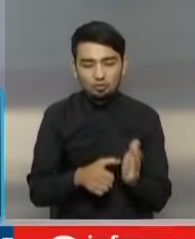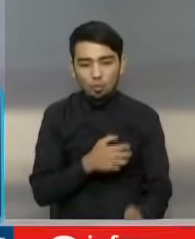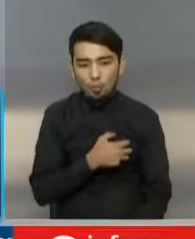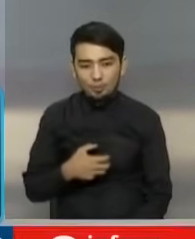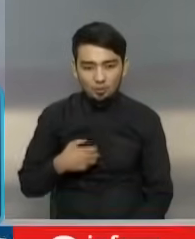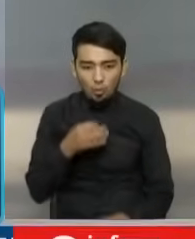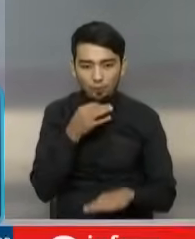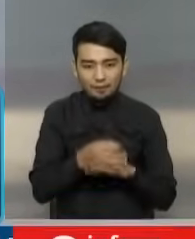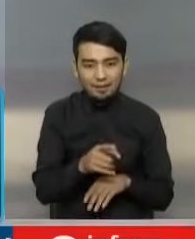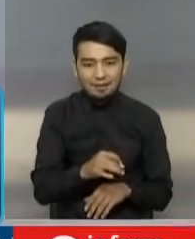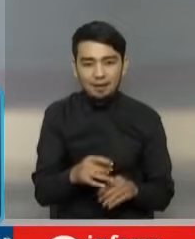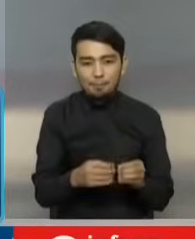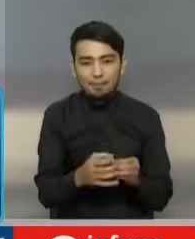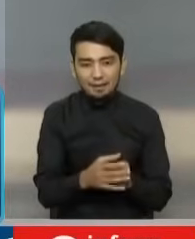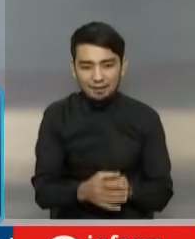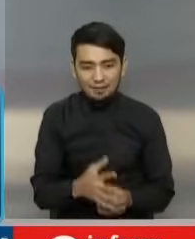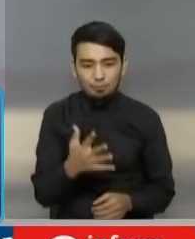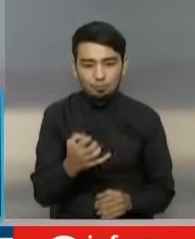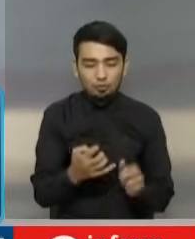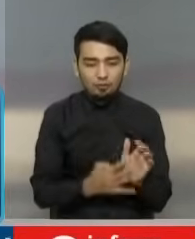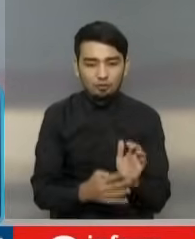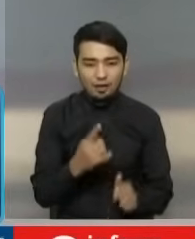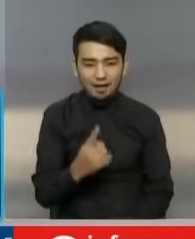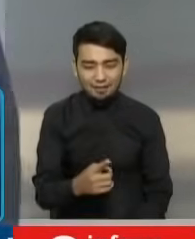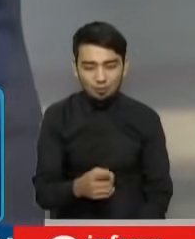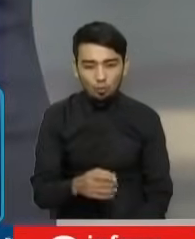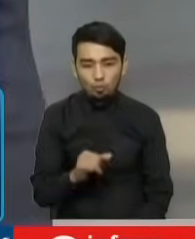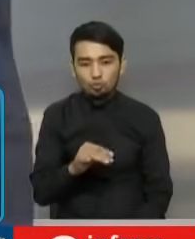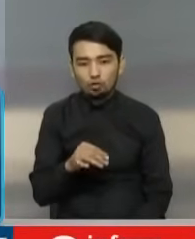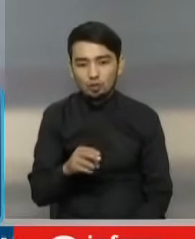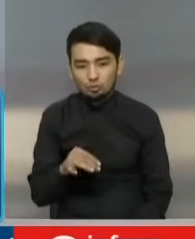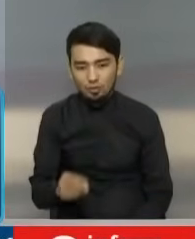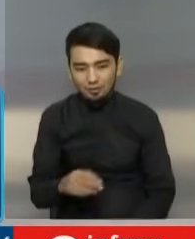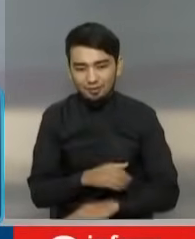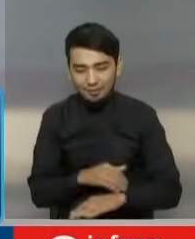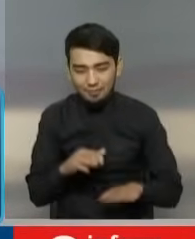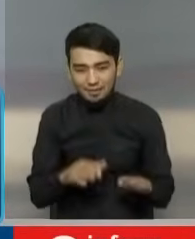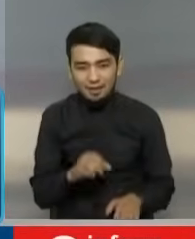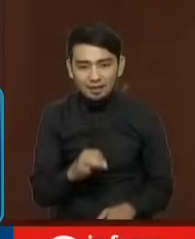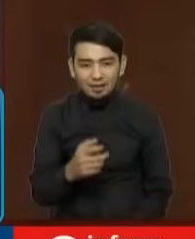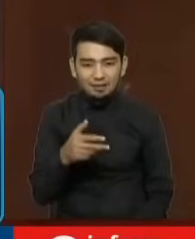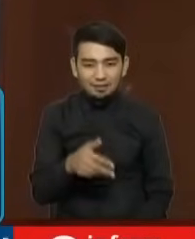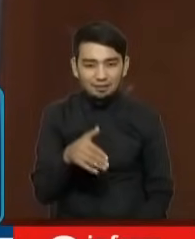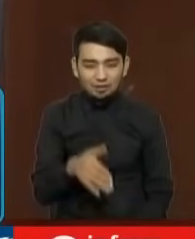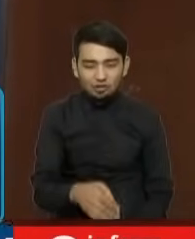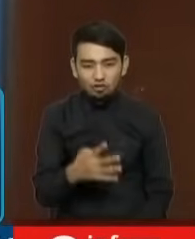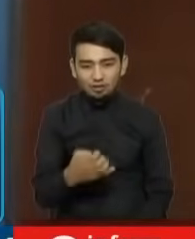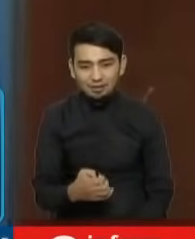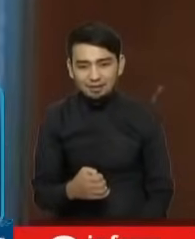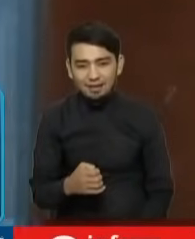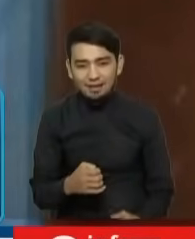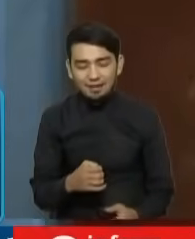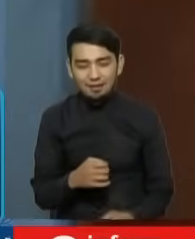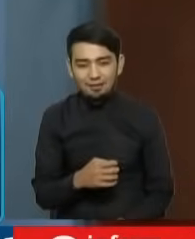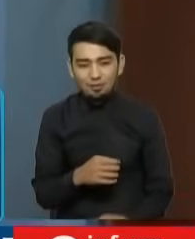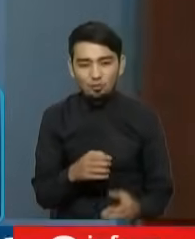15 территориальные, 591 участковые или 3430 членов комиссии. Предусмотрели и условия для